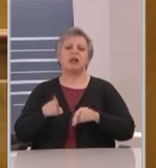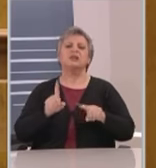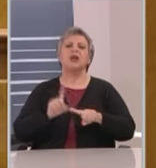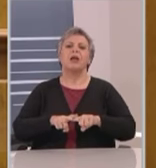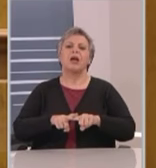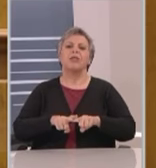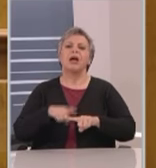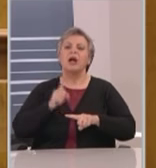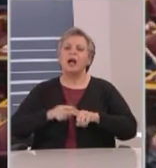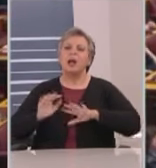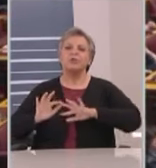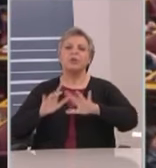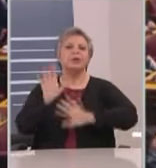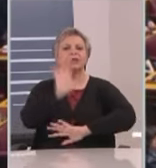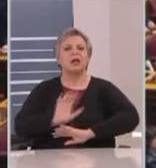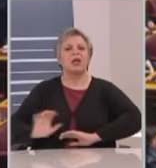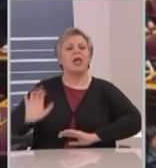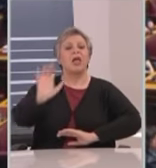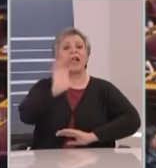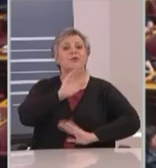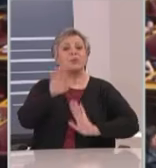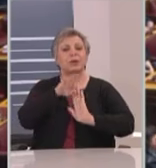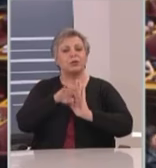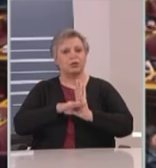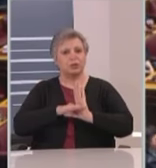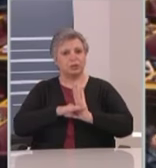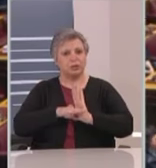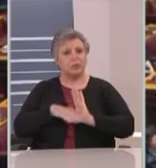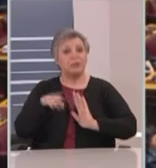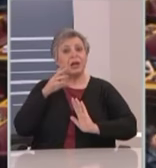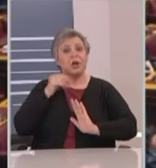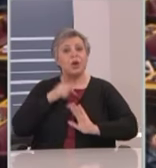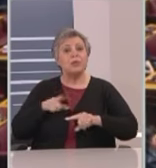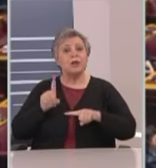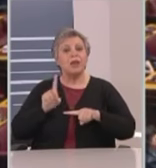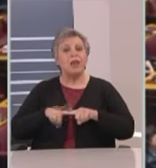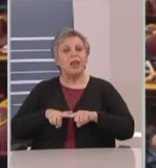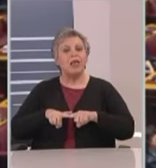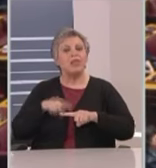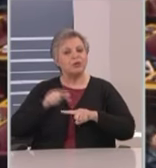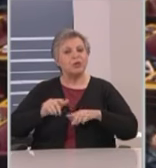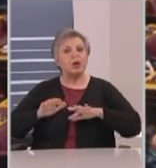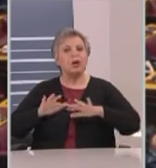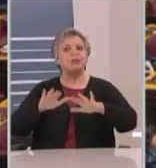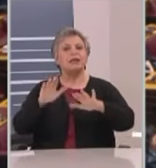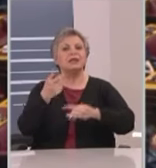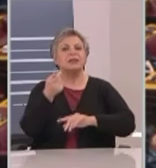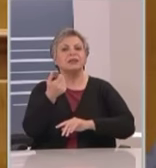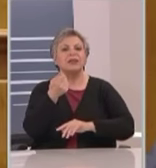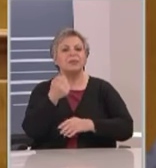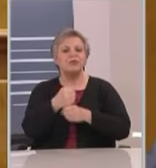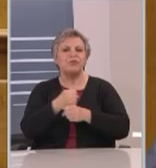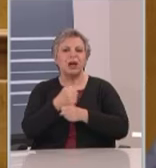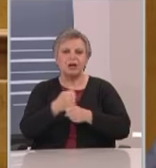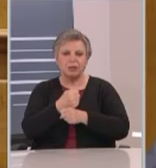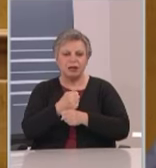ευρωπαϊκό σύστημα. Διότι η τιμολόγηση στην Ελλάδα επηρεάζει και άλλες ευρωπαϊκές χώρες. Και έρχεται απ' έξω. Και